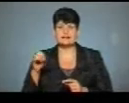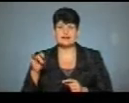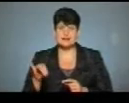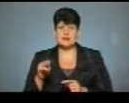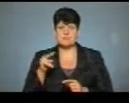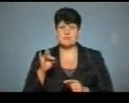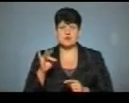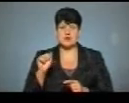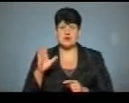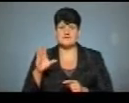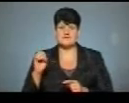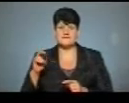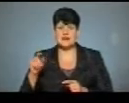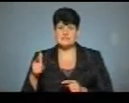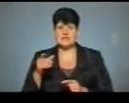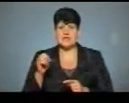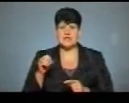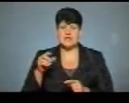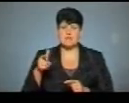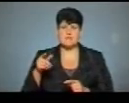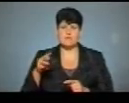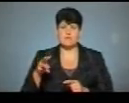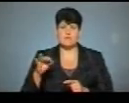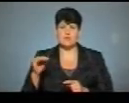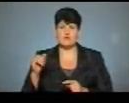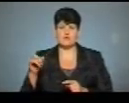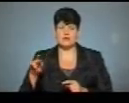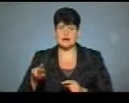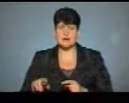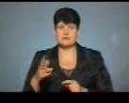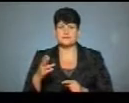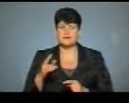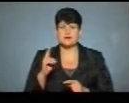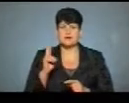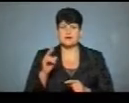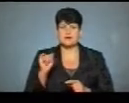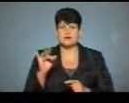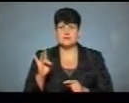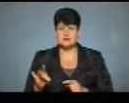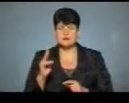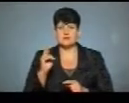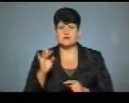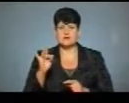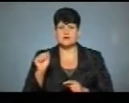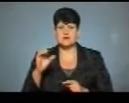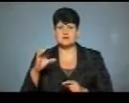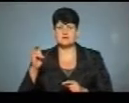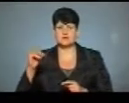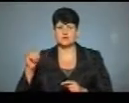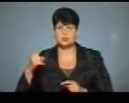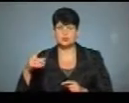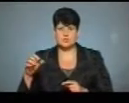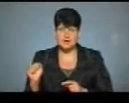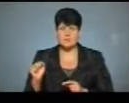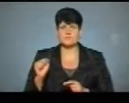гепатиту, гемофільної інфекції, а також корі, паротиту і краснухи. Вони є та гепатиту Б, вони обов'язковими в Україні, а